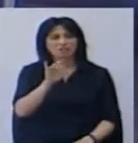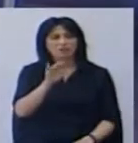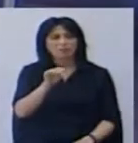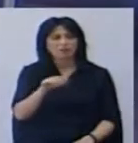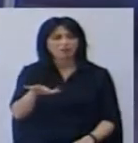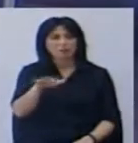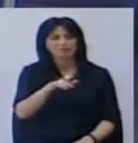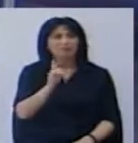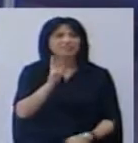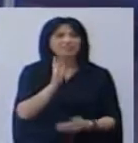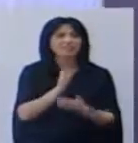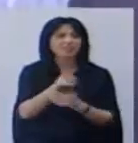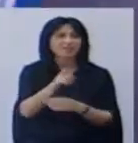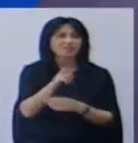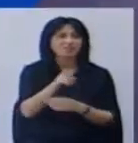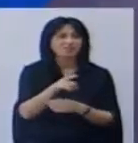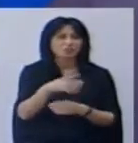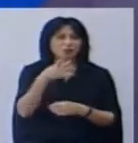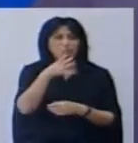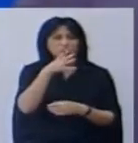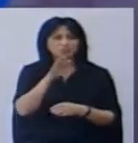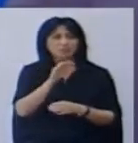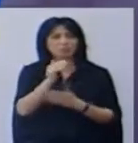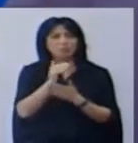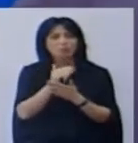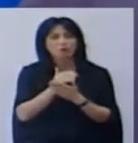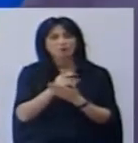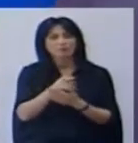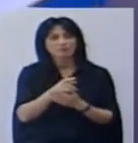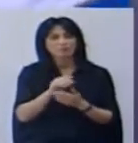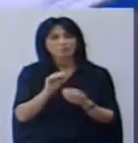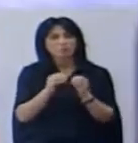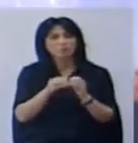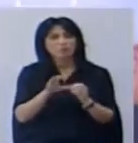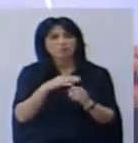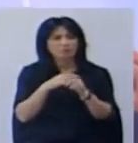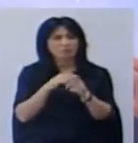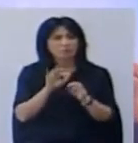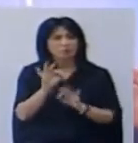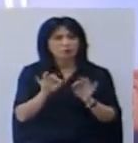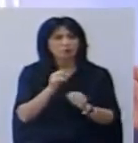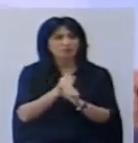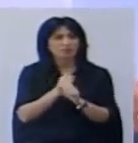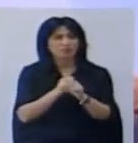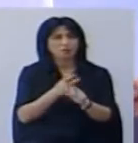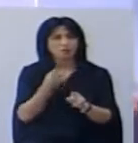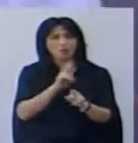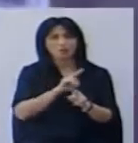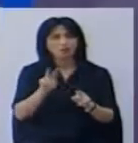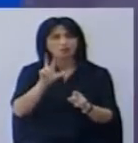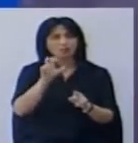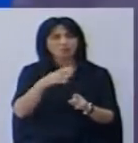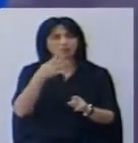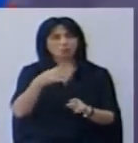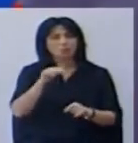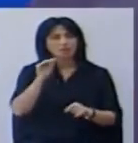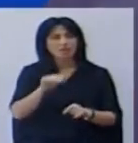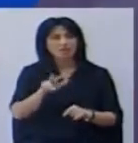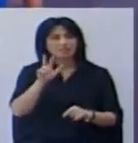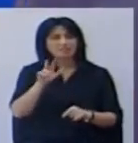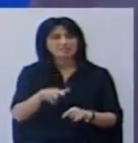მოსახლეობას, აი მდინარე ოღასკურა, რომელიც 40-წლიანი პრობლემა იყო ქალაქის, პროექტი გავაკეთეთ 2.340.000